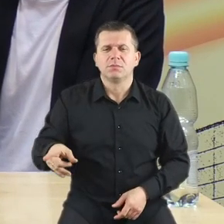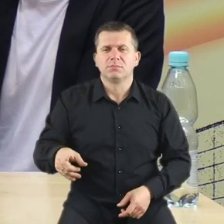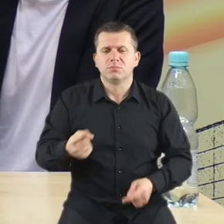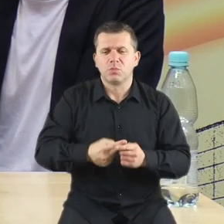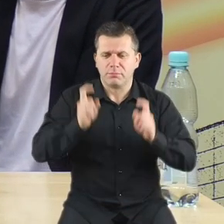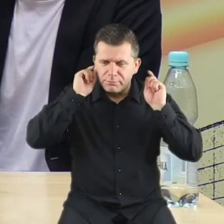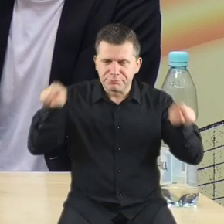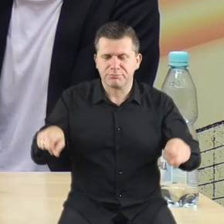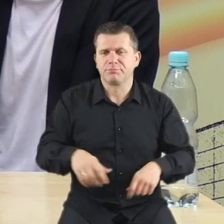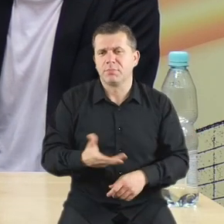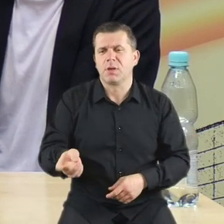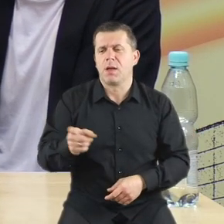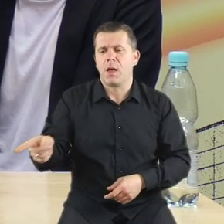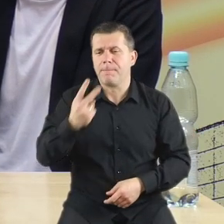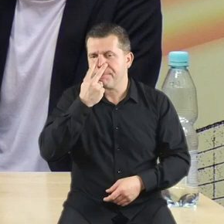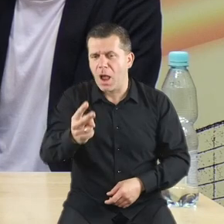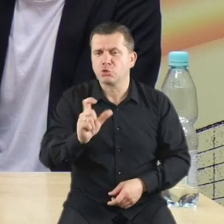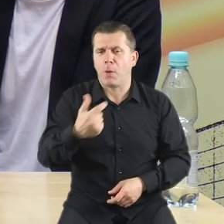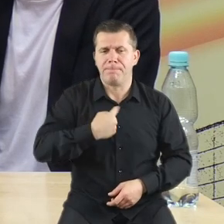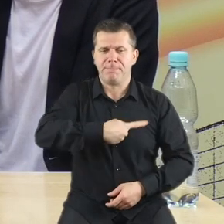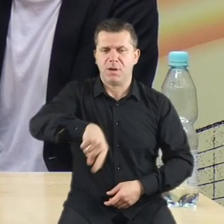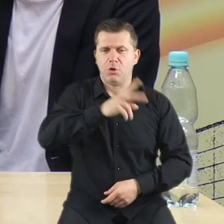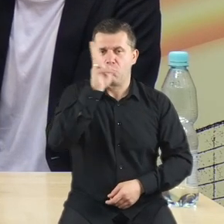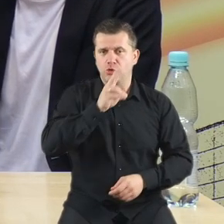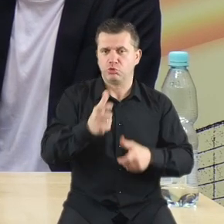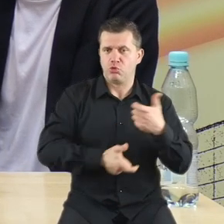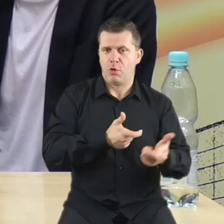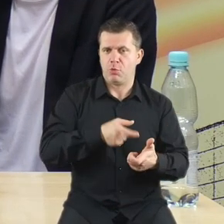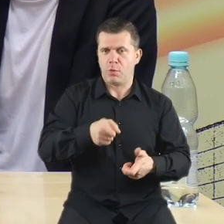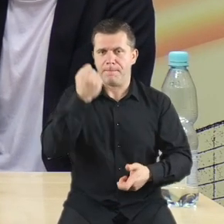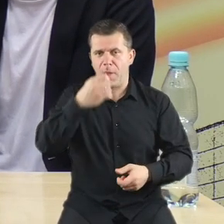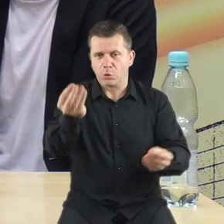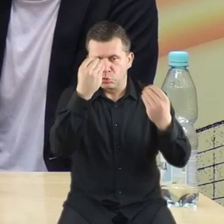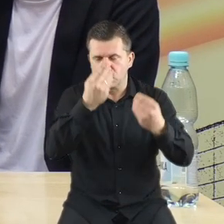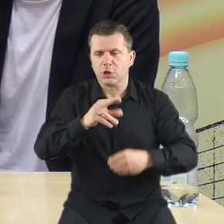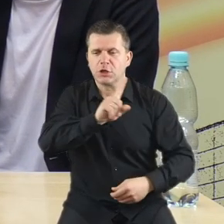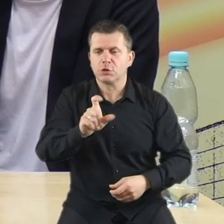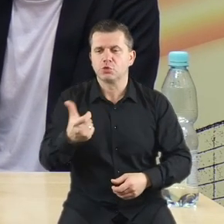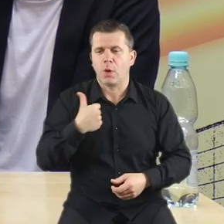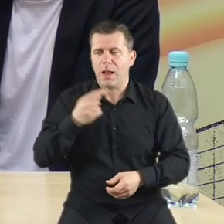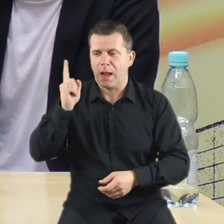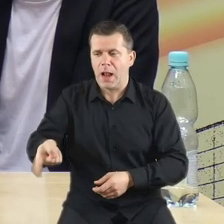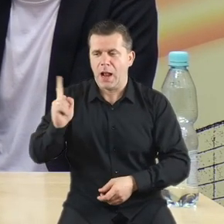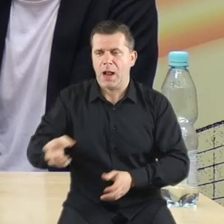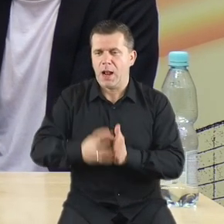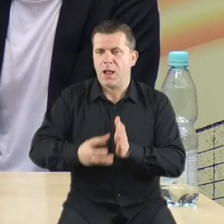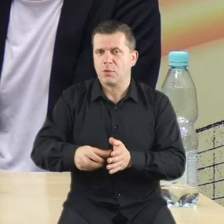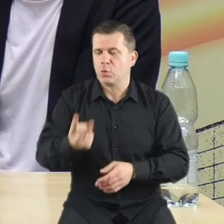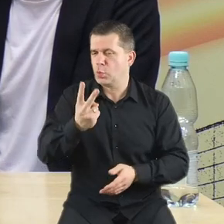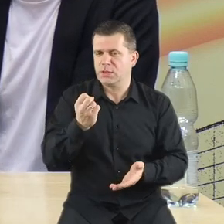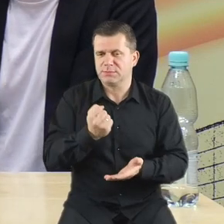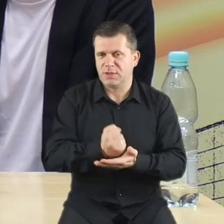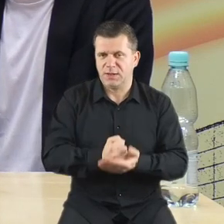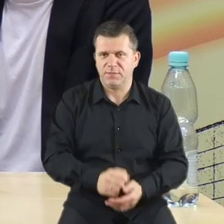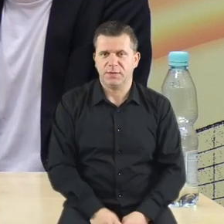mojego doświadczenia, patrzą na to, co my robimy, ich rodzice. I z tego bardziej się uczą, niż z tego, co my tam gadamy. No, to już jest jakby drugorzędne. Od czasu